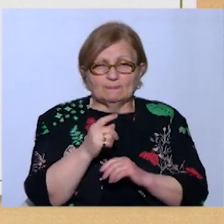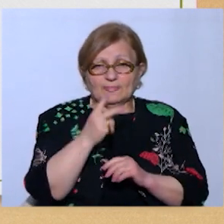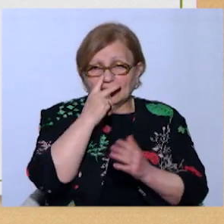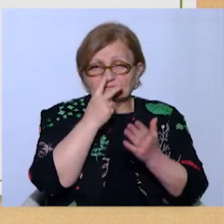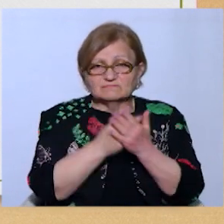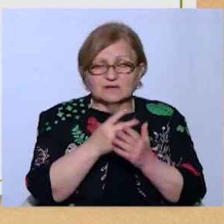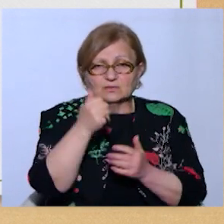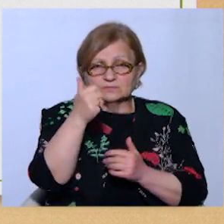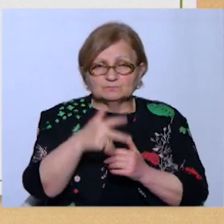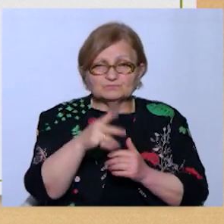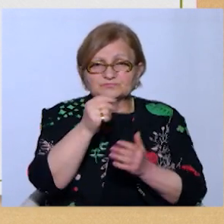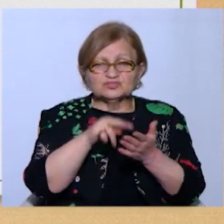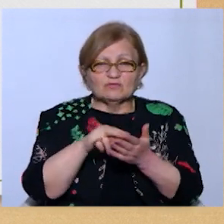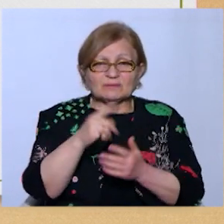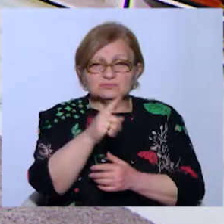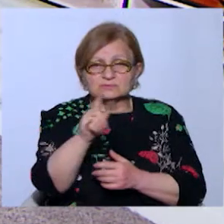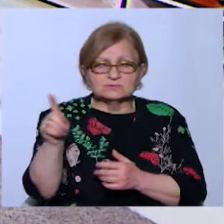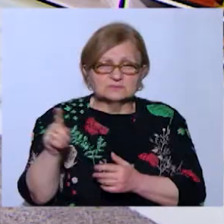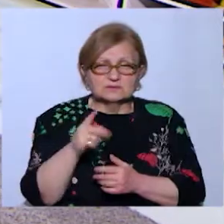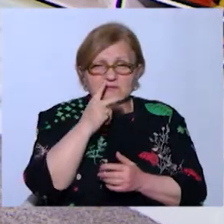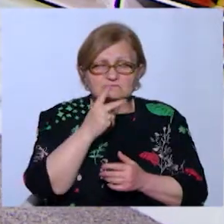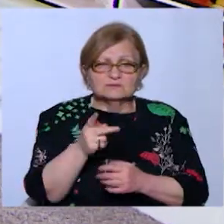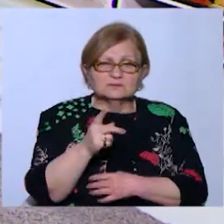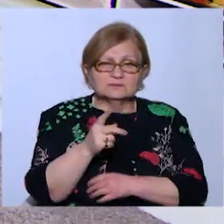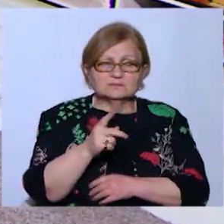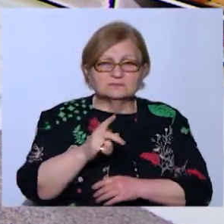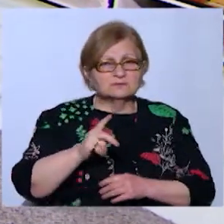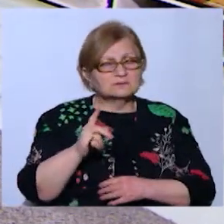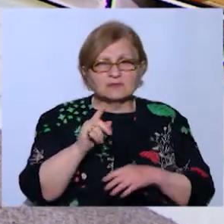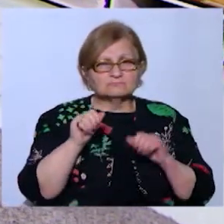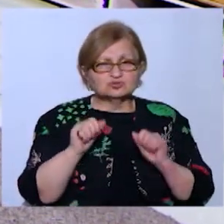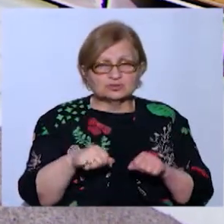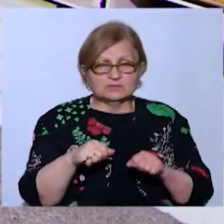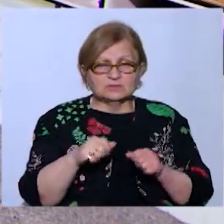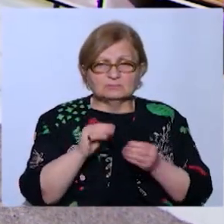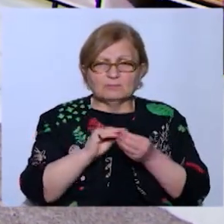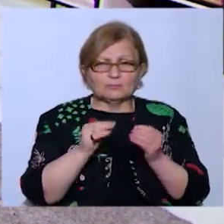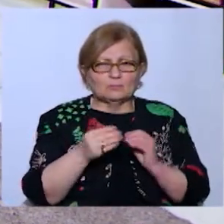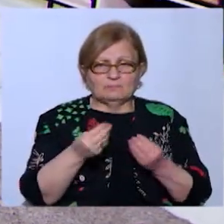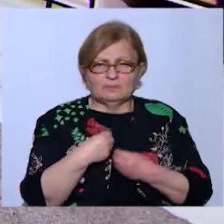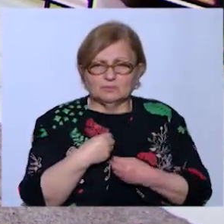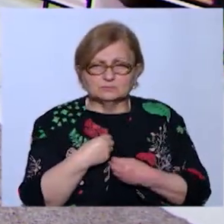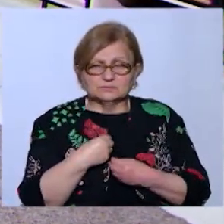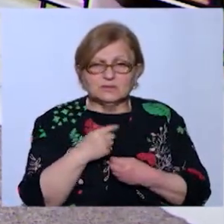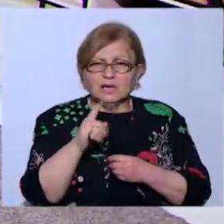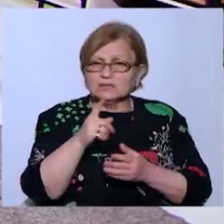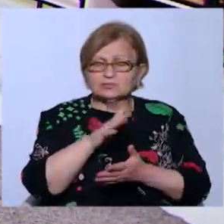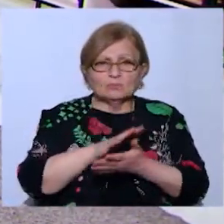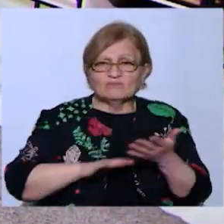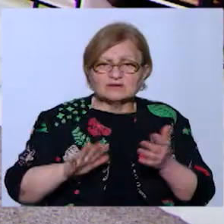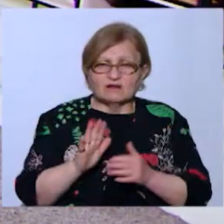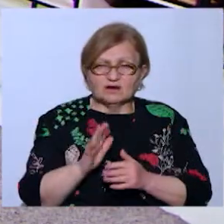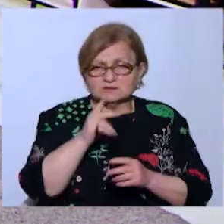და თითოეული წევრი შევაფასოთ და ვნახოთ რამ შეიძლება გააჩინოს პრობლემა, რატო აღარ შეიძლება გაგრძელდეს ეს